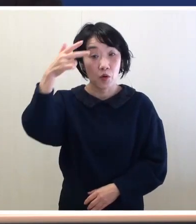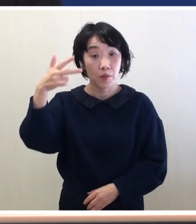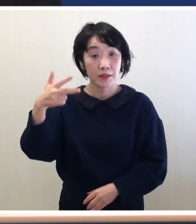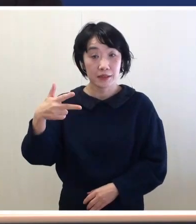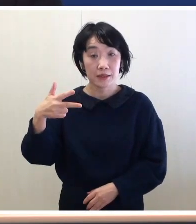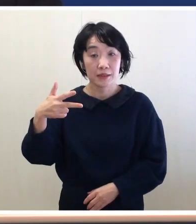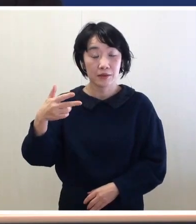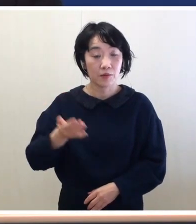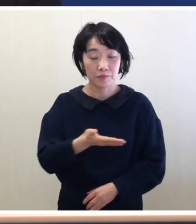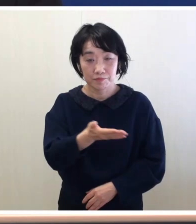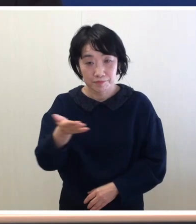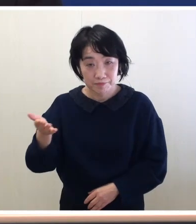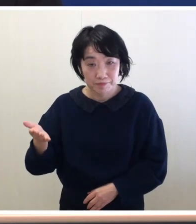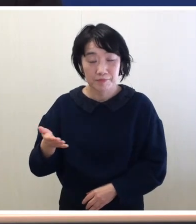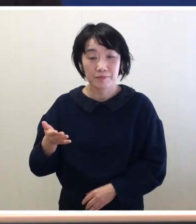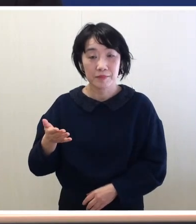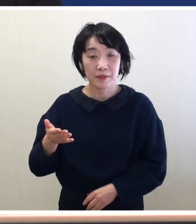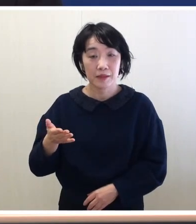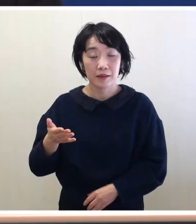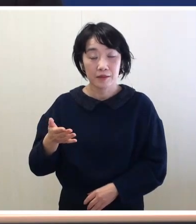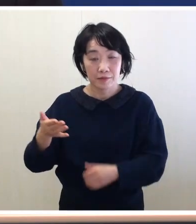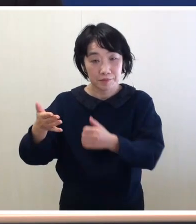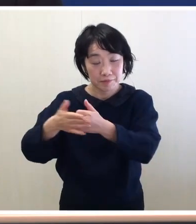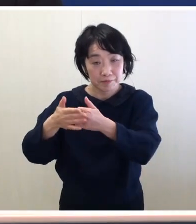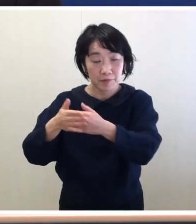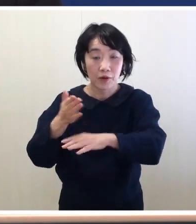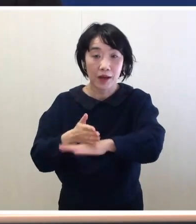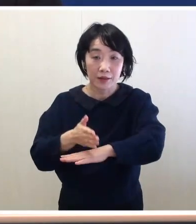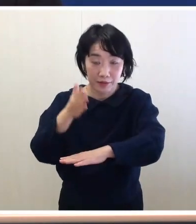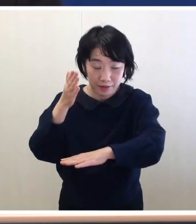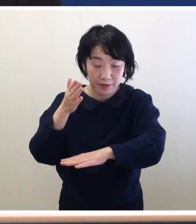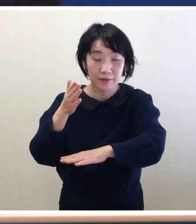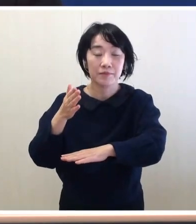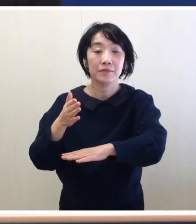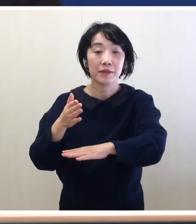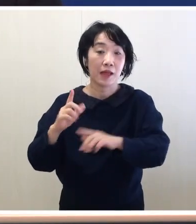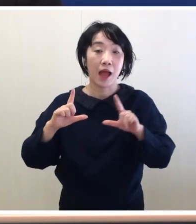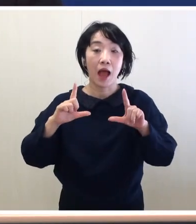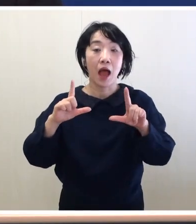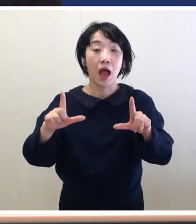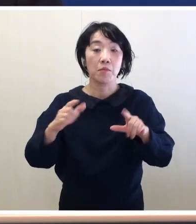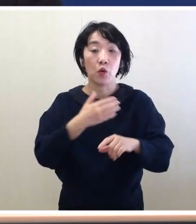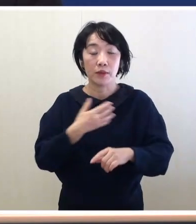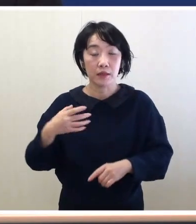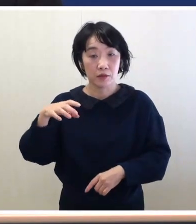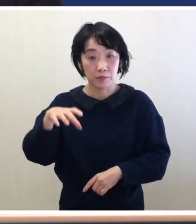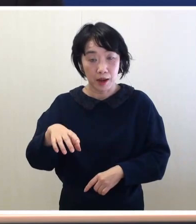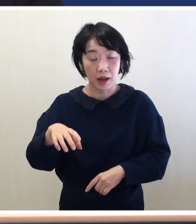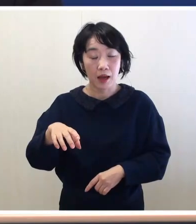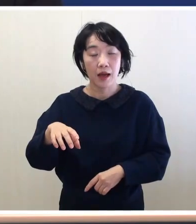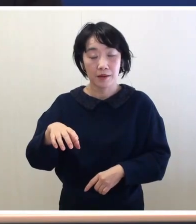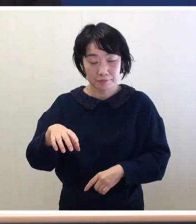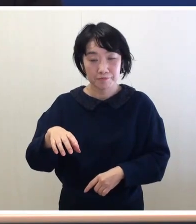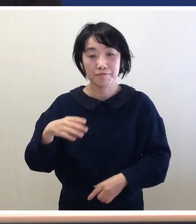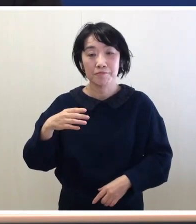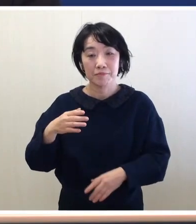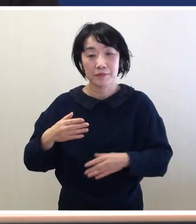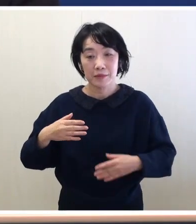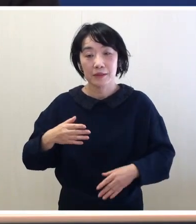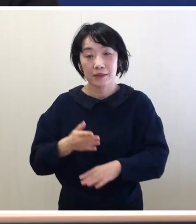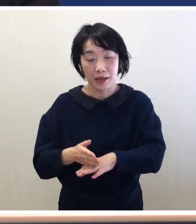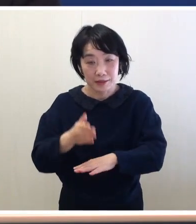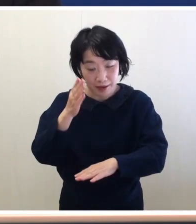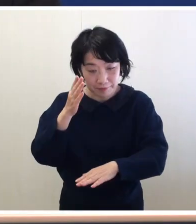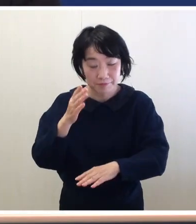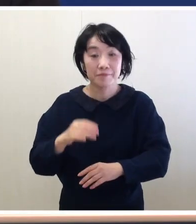め神戸市の皆様のお力によりまして、このような発表の機会を持つことができ、